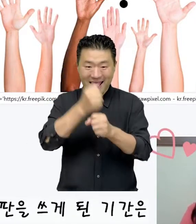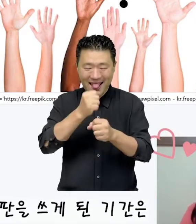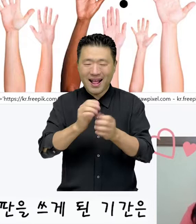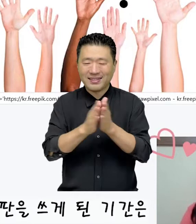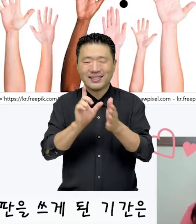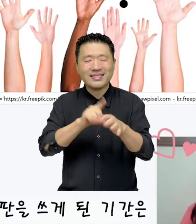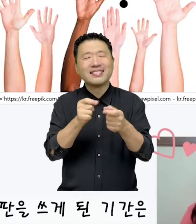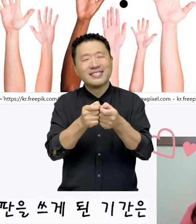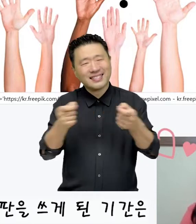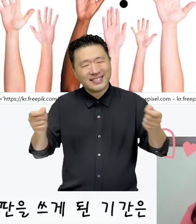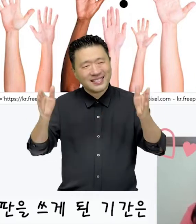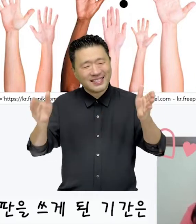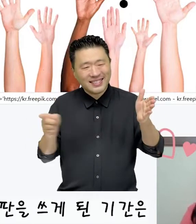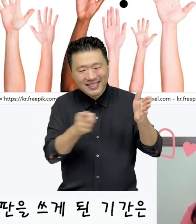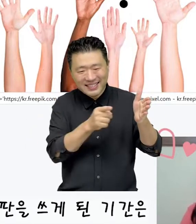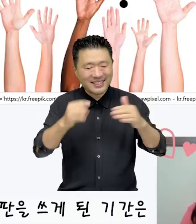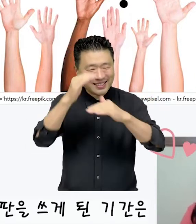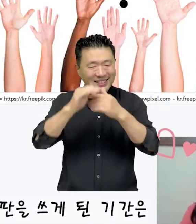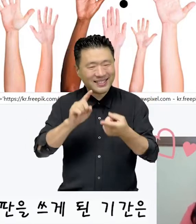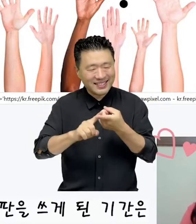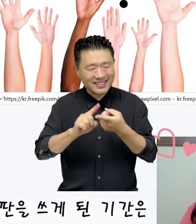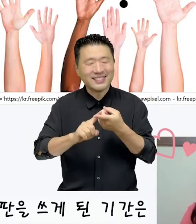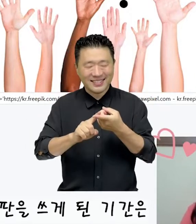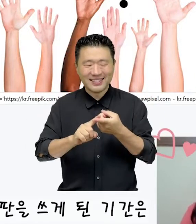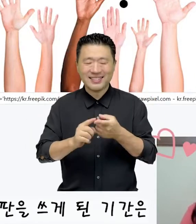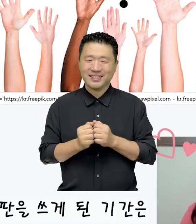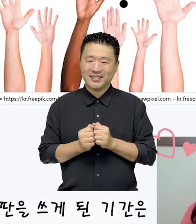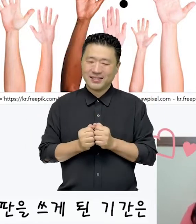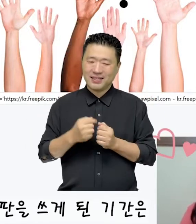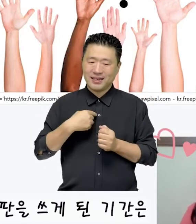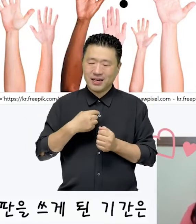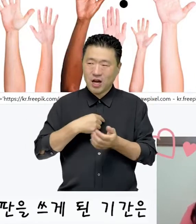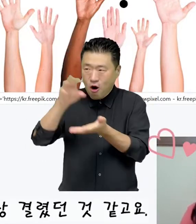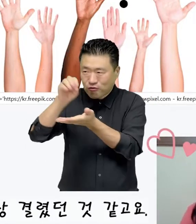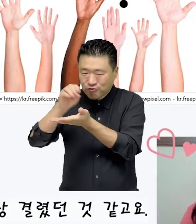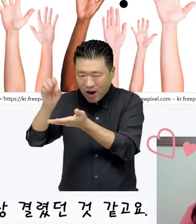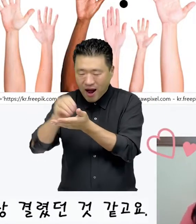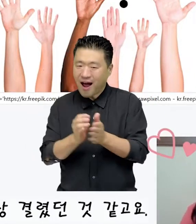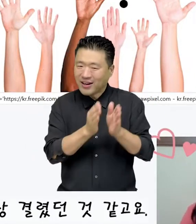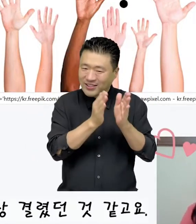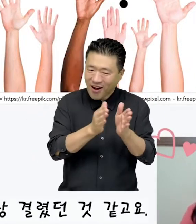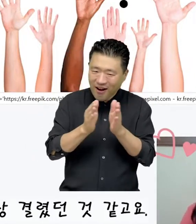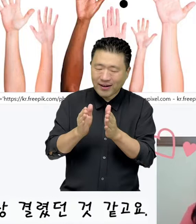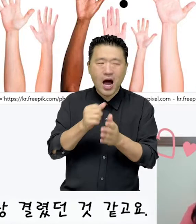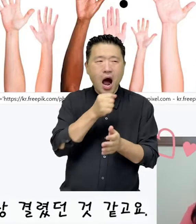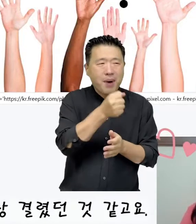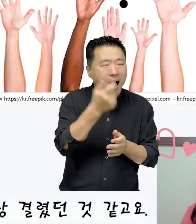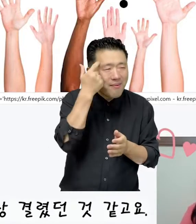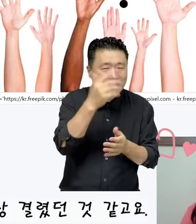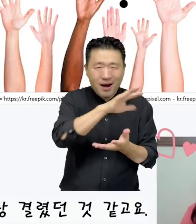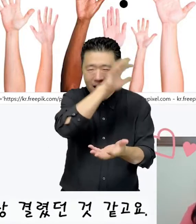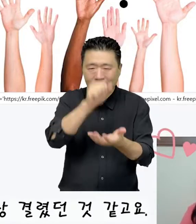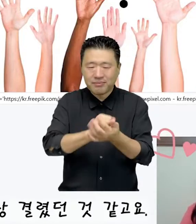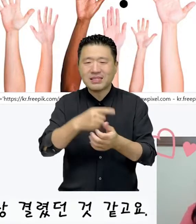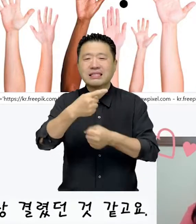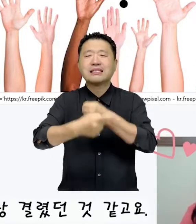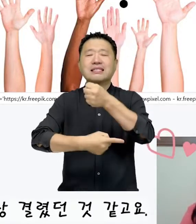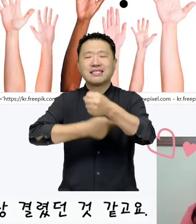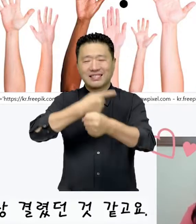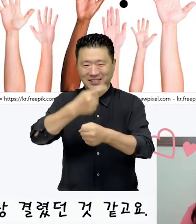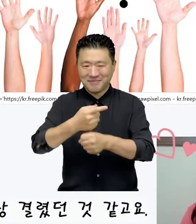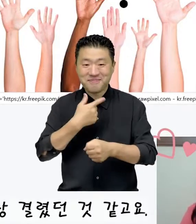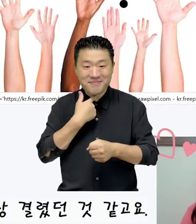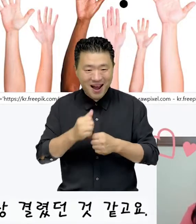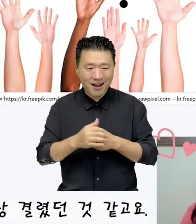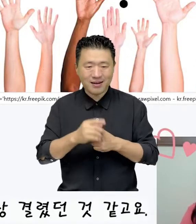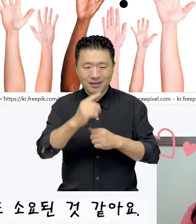아마 초판을 쓰게 된 기간은 자료 수집, 정리, 인터뷰까지 한 1년 이상